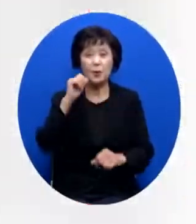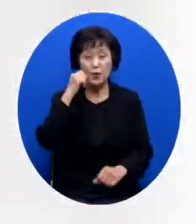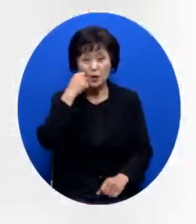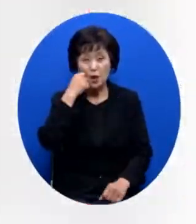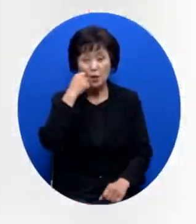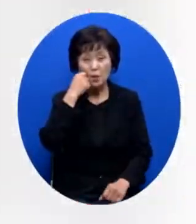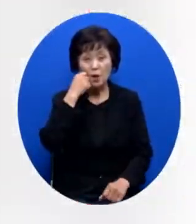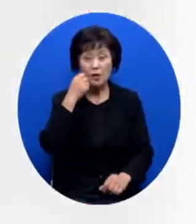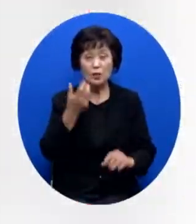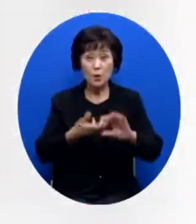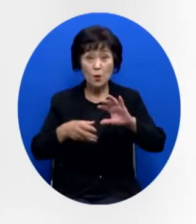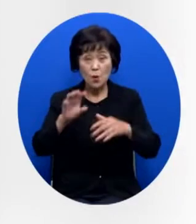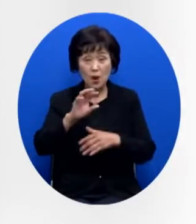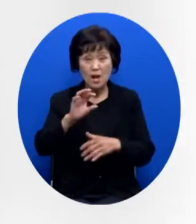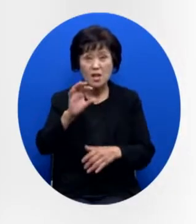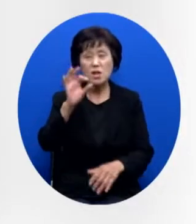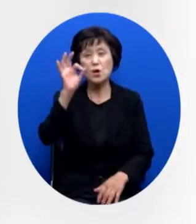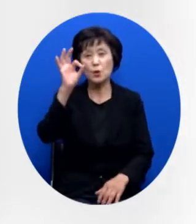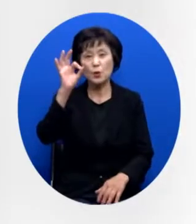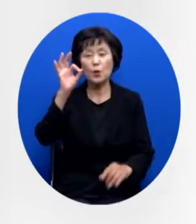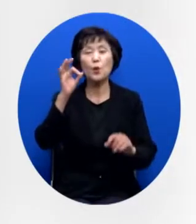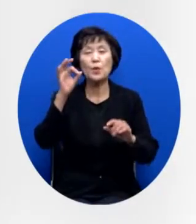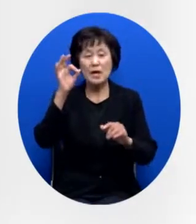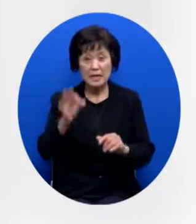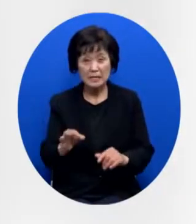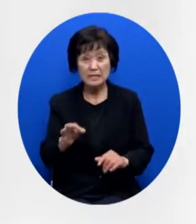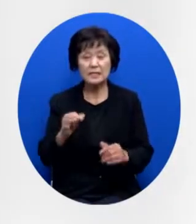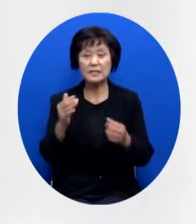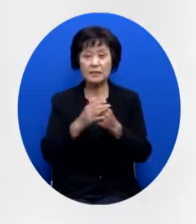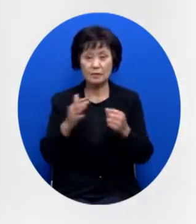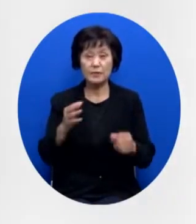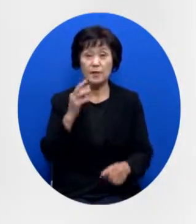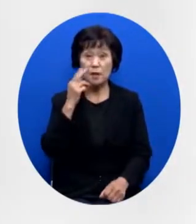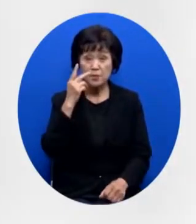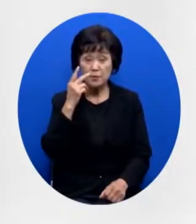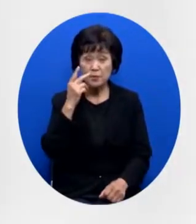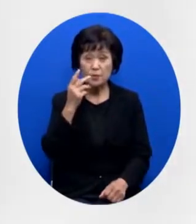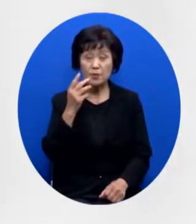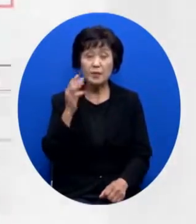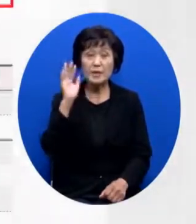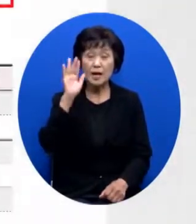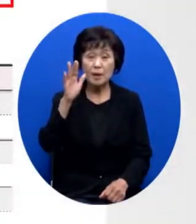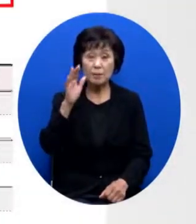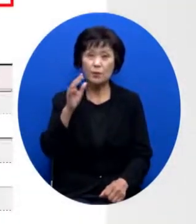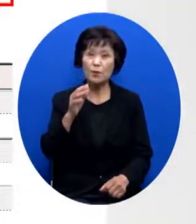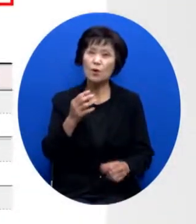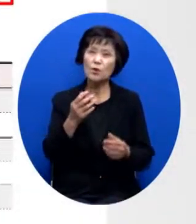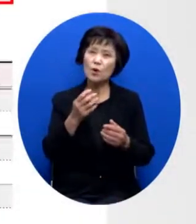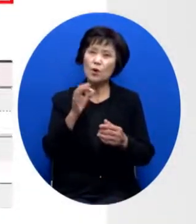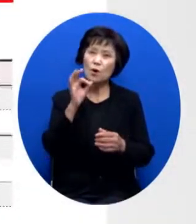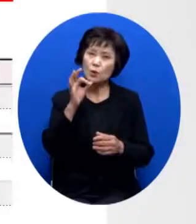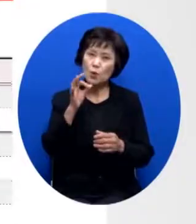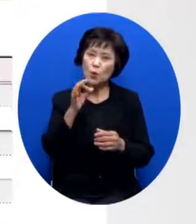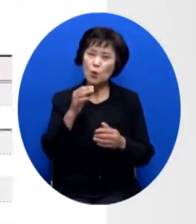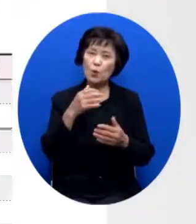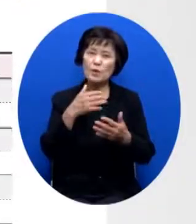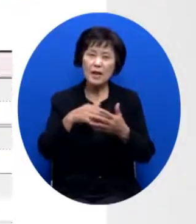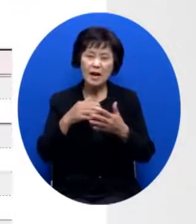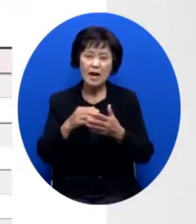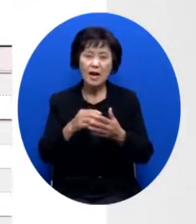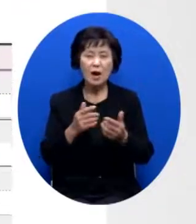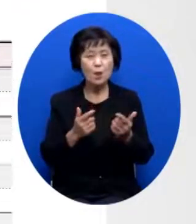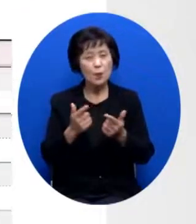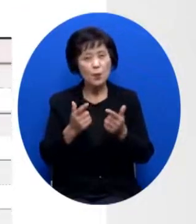고환율에 따라 원화 가치가 떨어졌기 때문입니다. 미국이 당분간 물가 중심의 통화 정책을 고수할 가능성이 커지면서 이